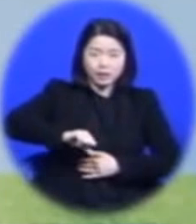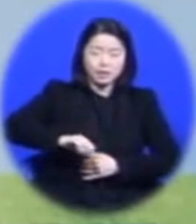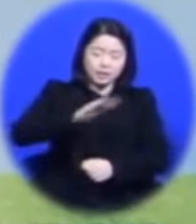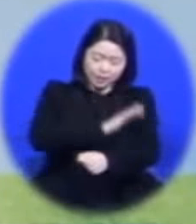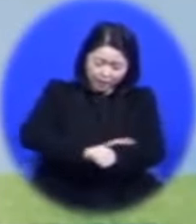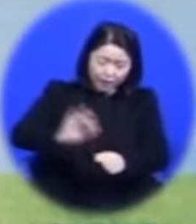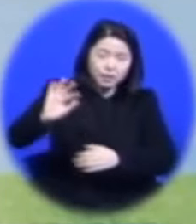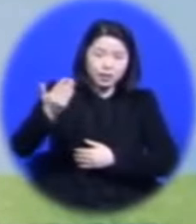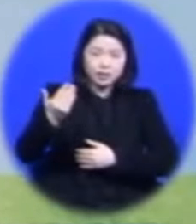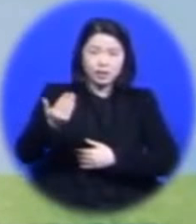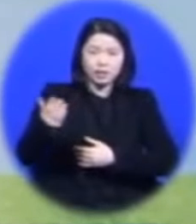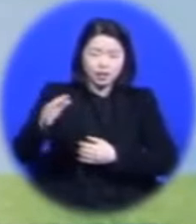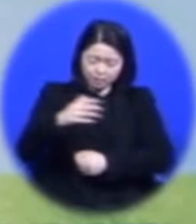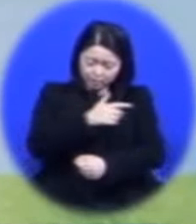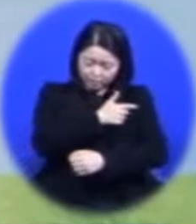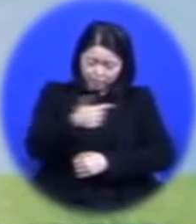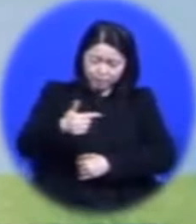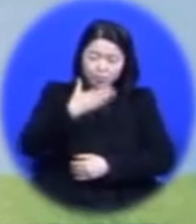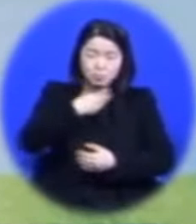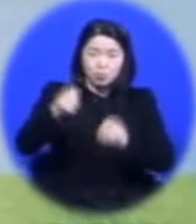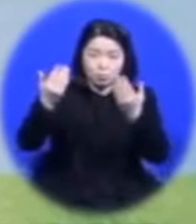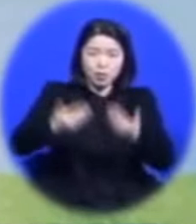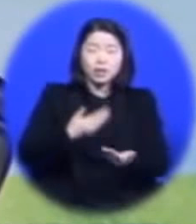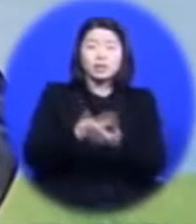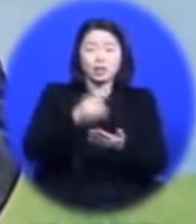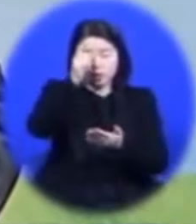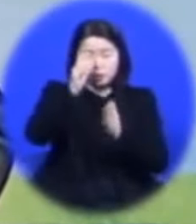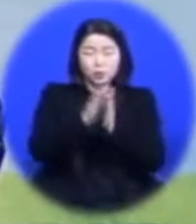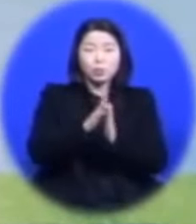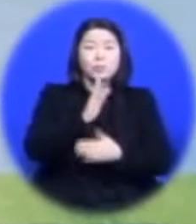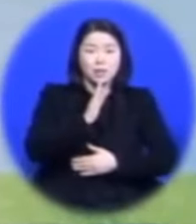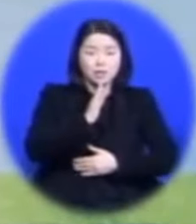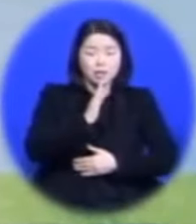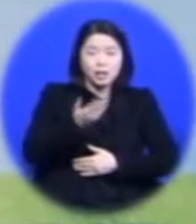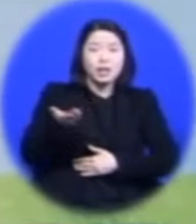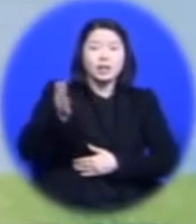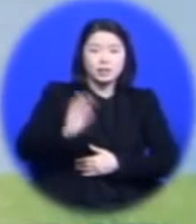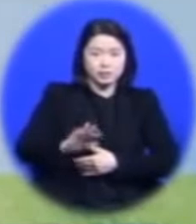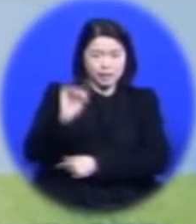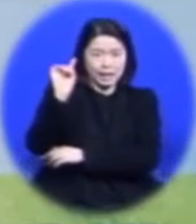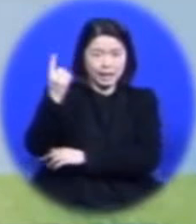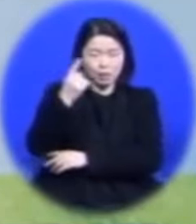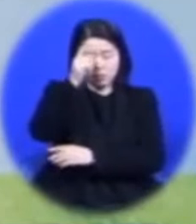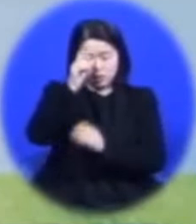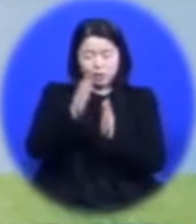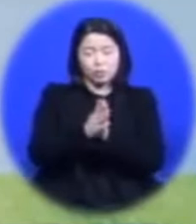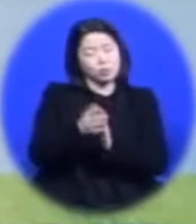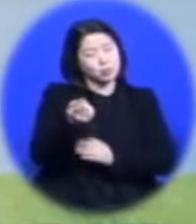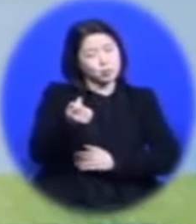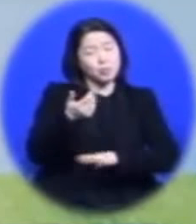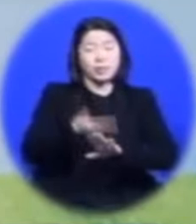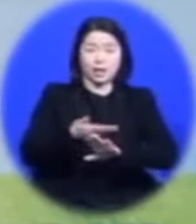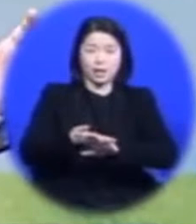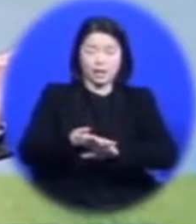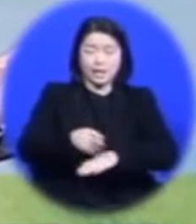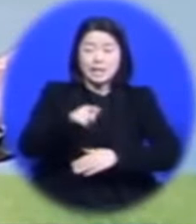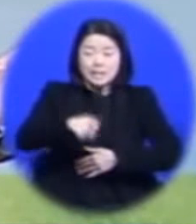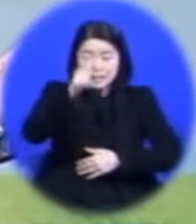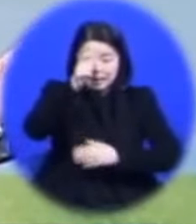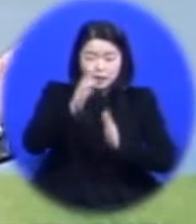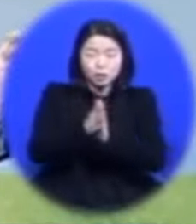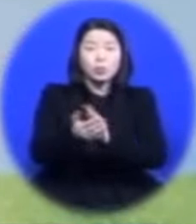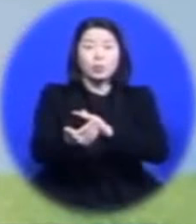달라 그렇게 기도하지 그런데 다의 기도는 좀 달라요이 기도를 하기